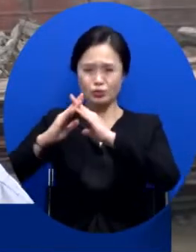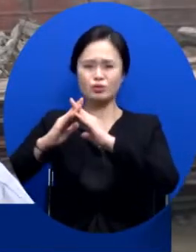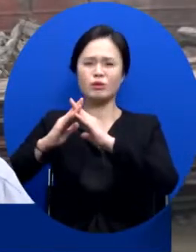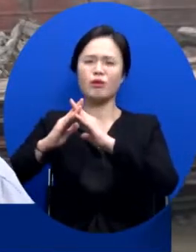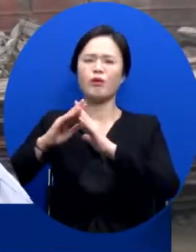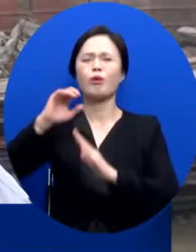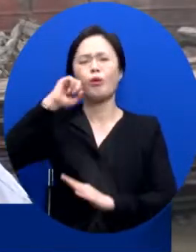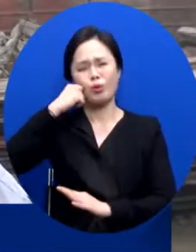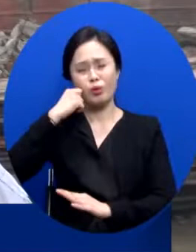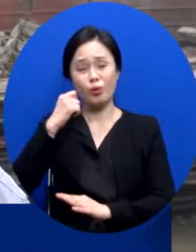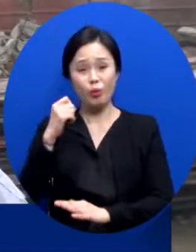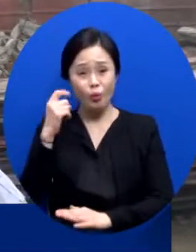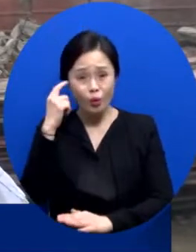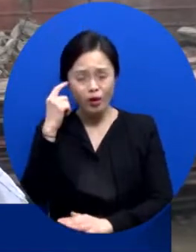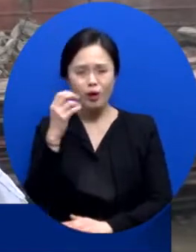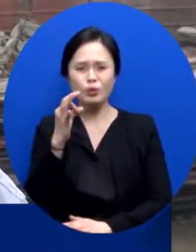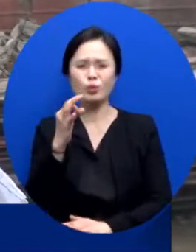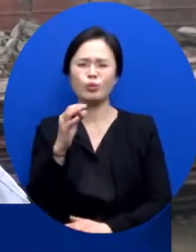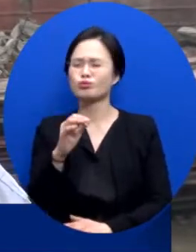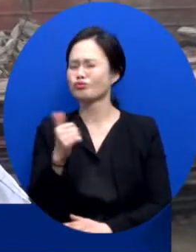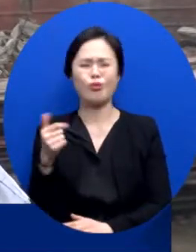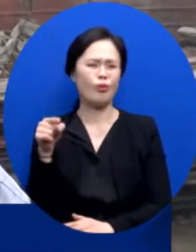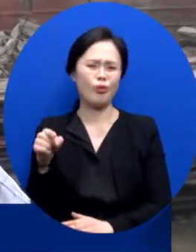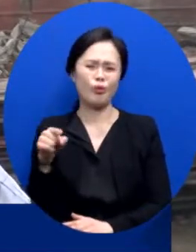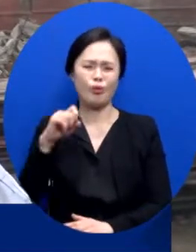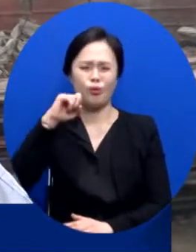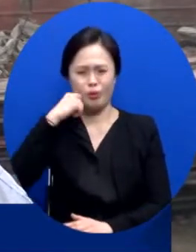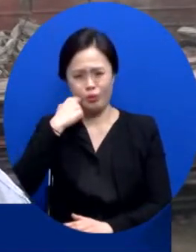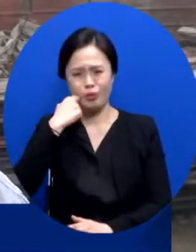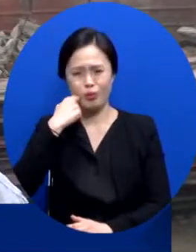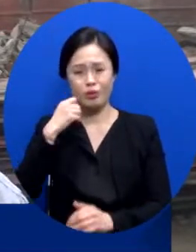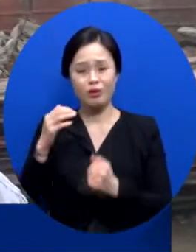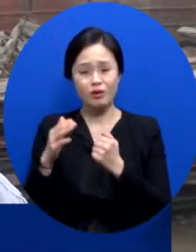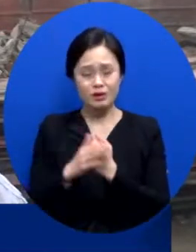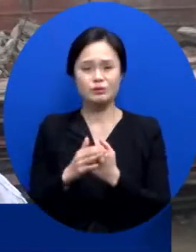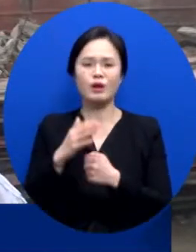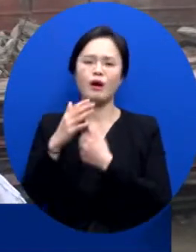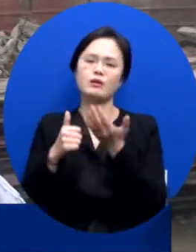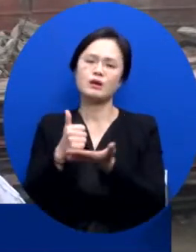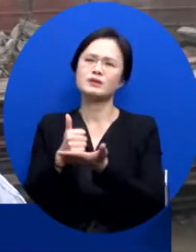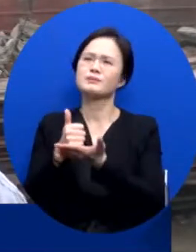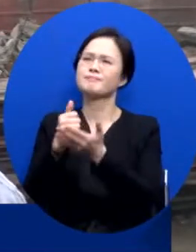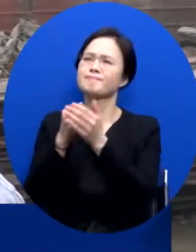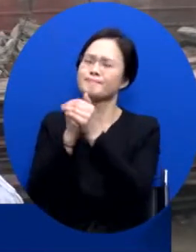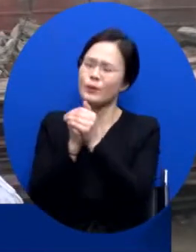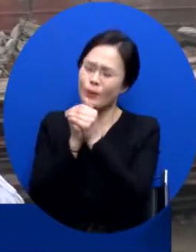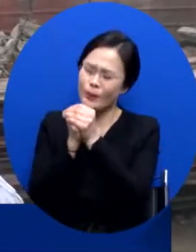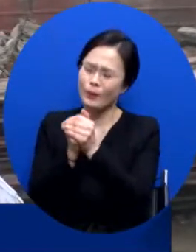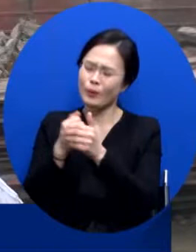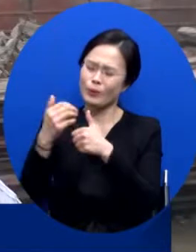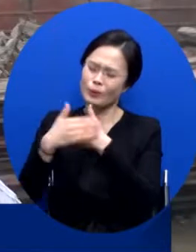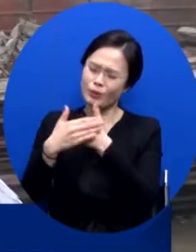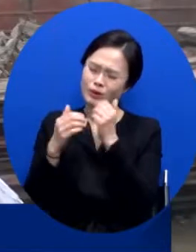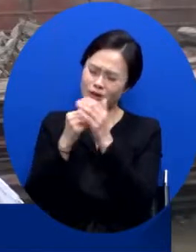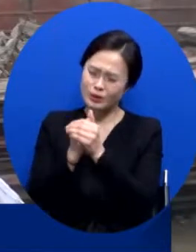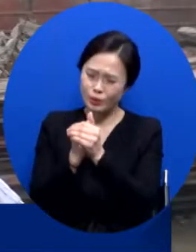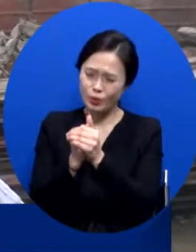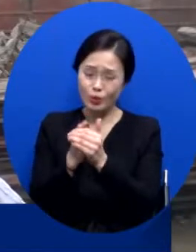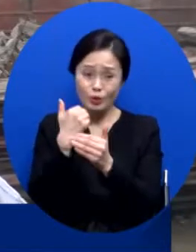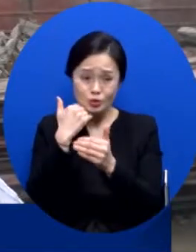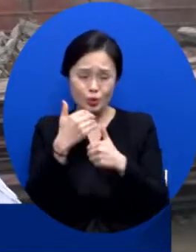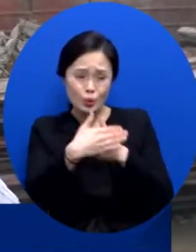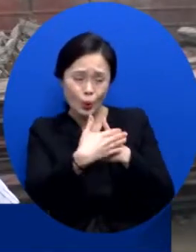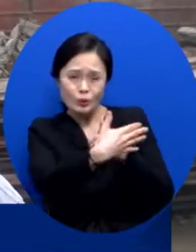수도 없는 어려운 지역입니다 그래서 오직 하나님 앞에 기도할 뿐 이고 하나님께서 누구를 통해서 든지